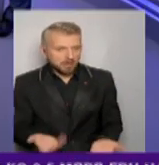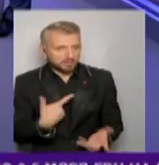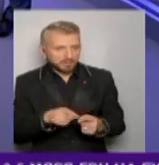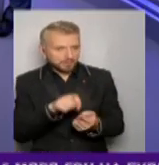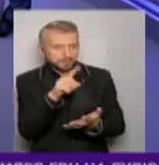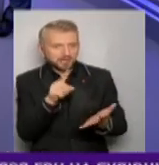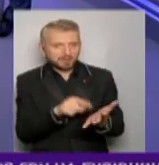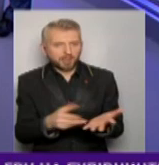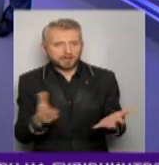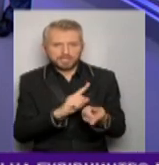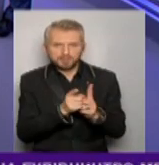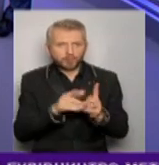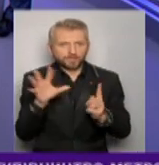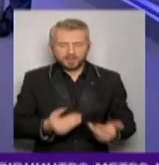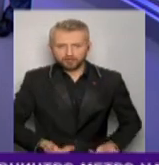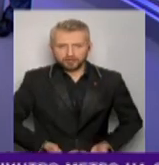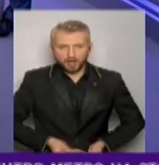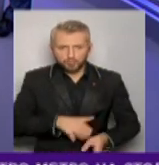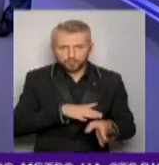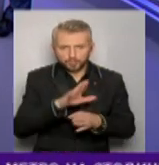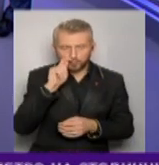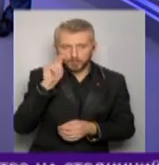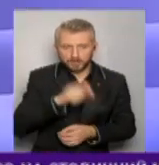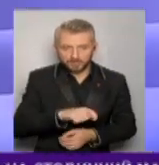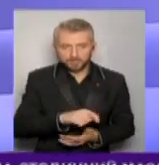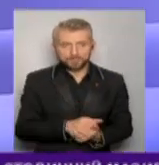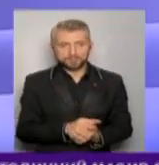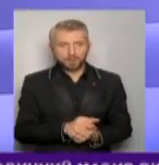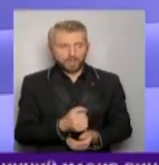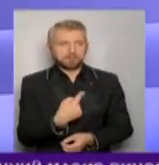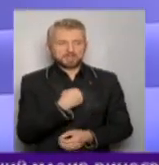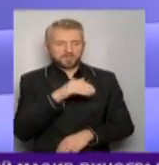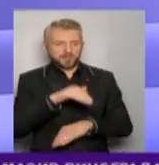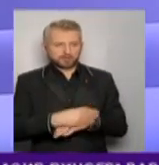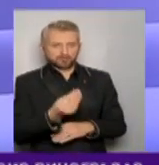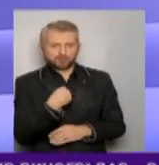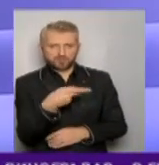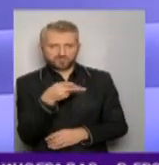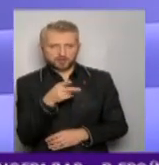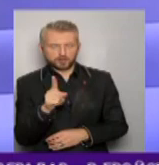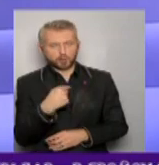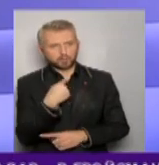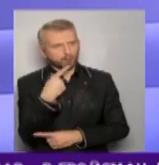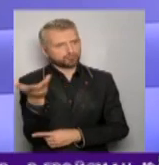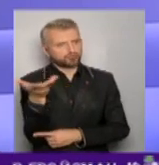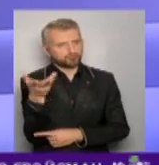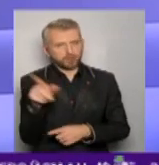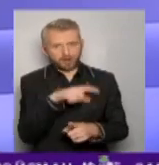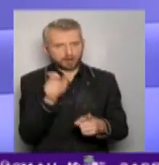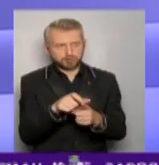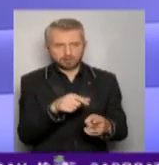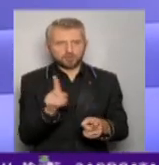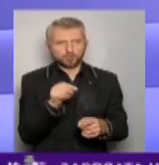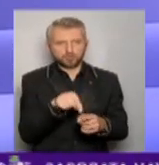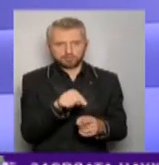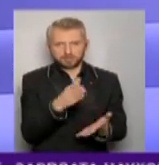яке змінює все життя абсолютно в Україні, а мені фактично дали 2 хвилини, щоб я доповів, що є у тому законі.